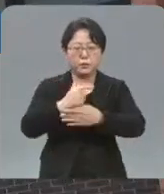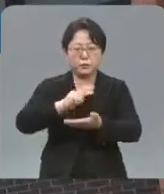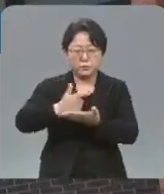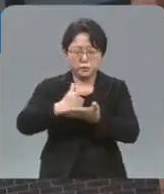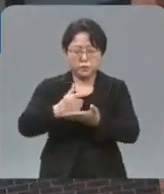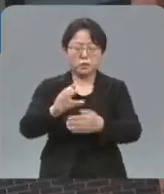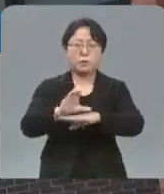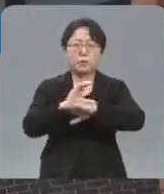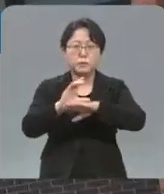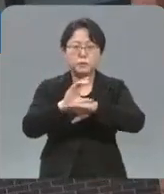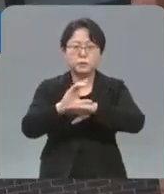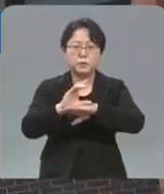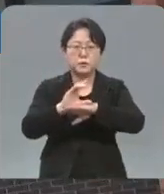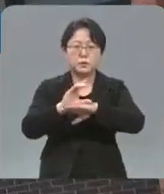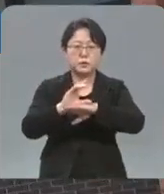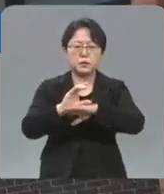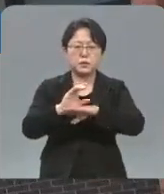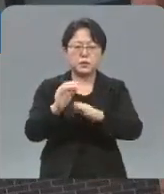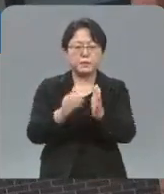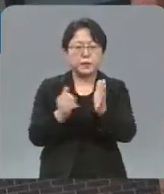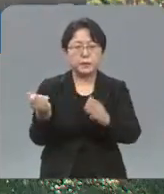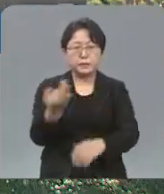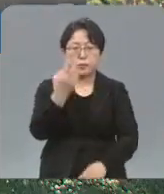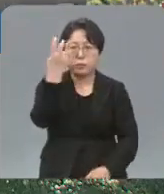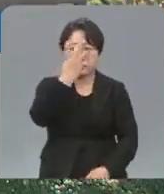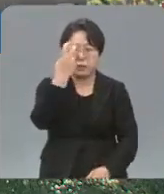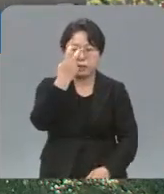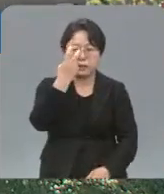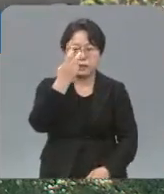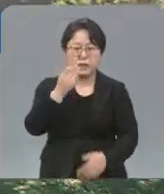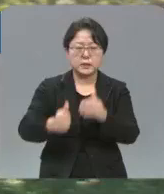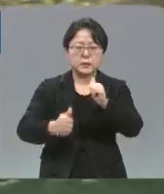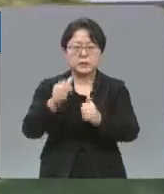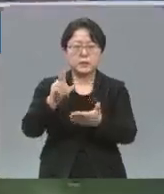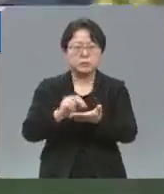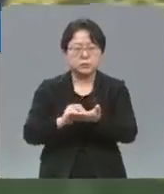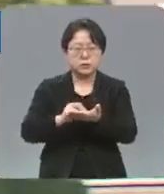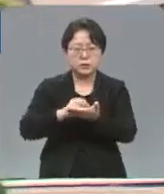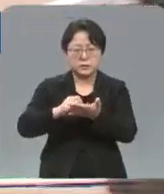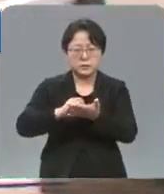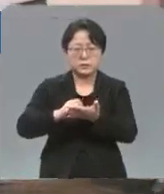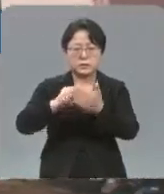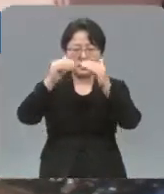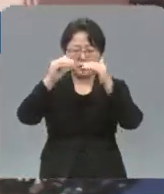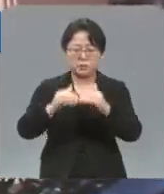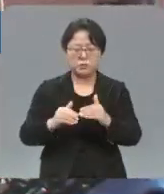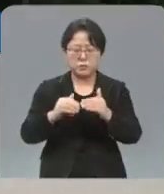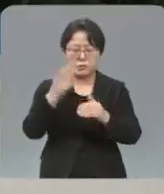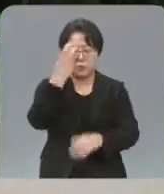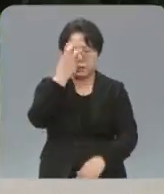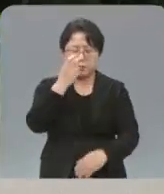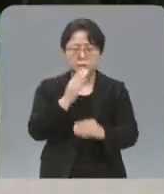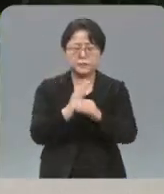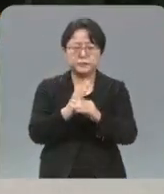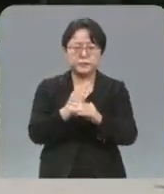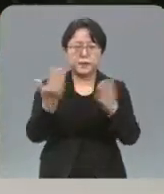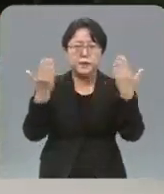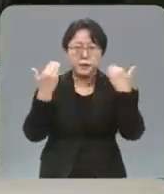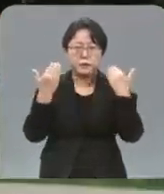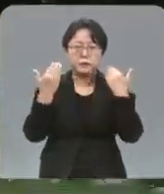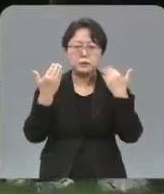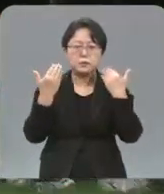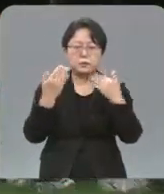노트북이라든가 컴퓨터들에 대한 패스워드 관리라든가 시험 문제 출제 관련해서 사항도 저희들이 해당